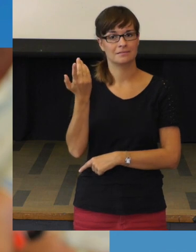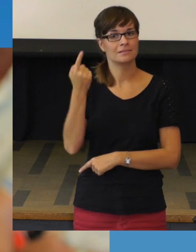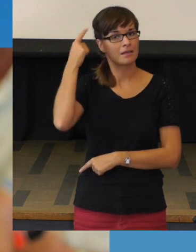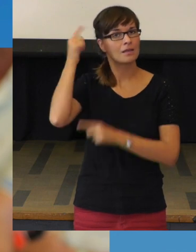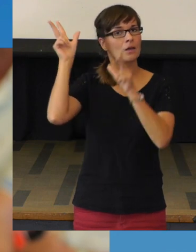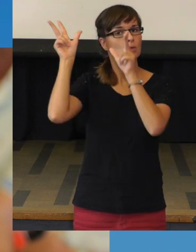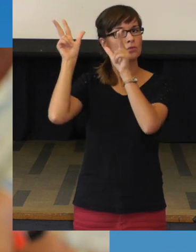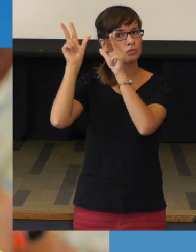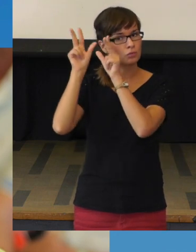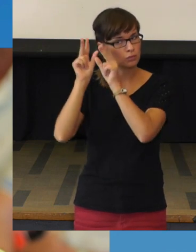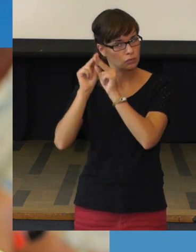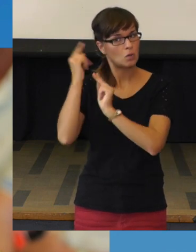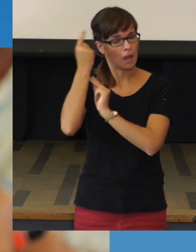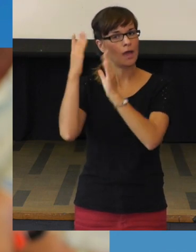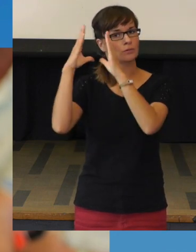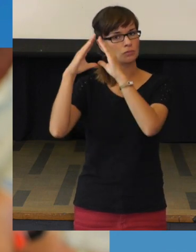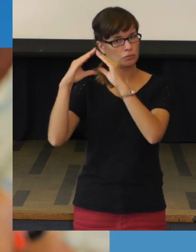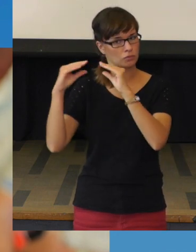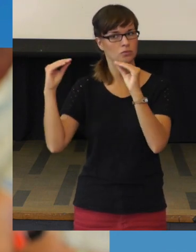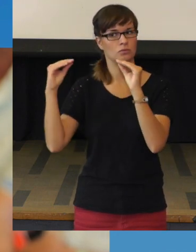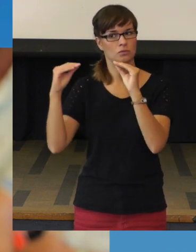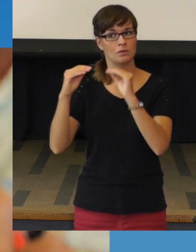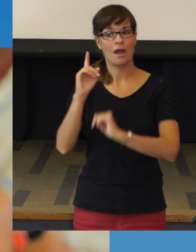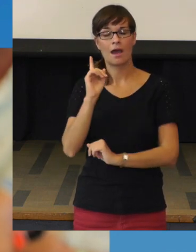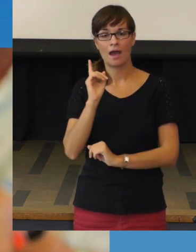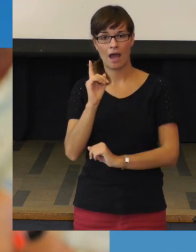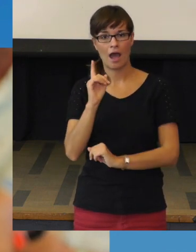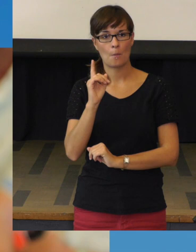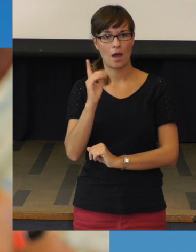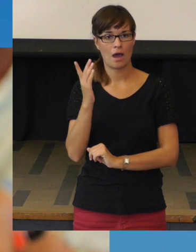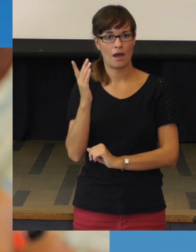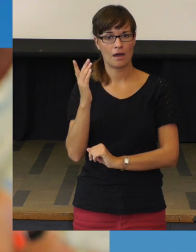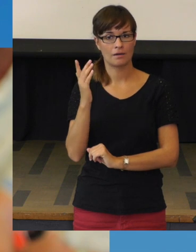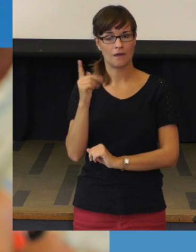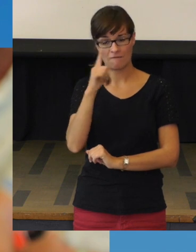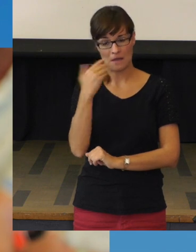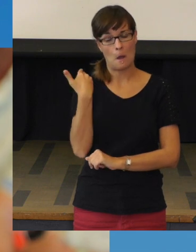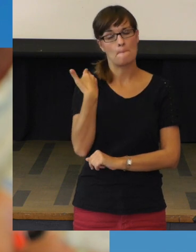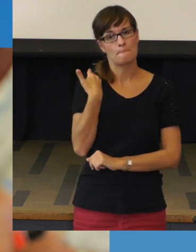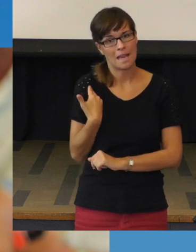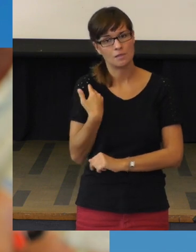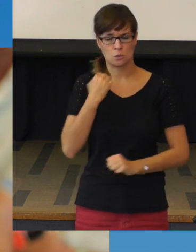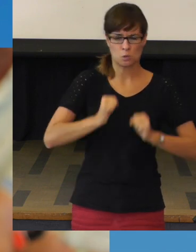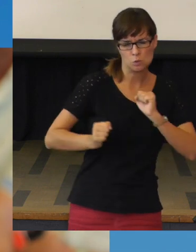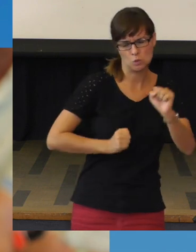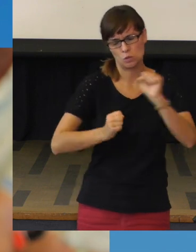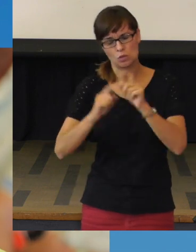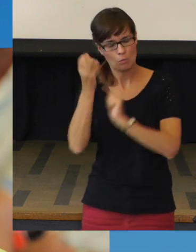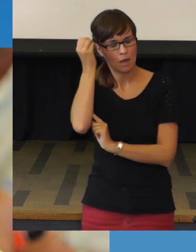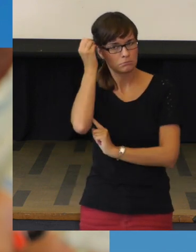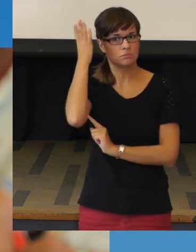wieder beruhigt, ist dann aber bei Belastung wieder